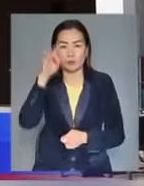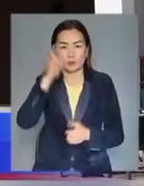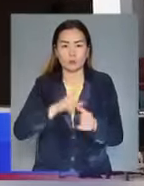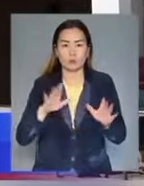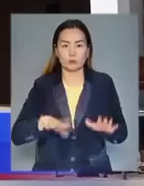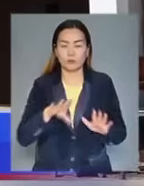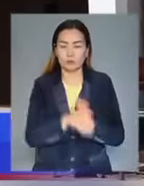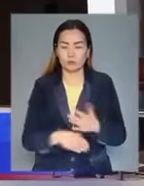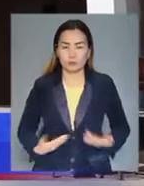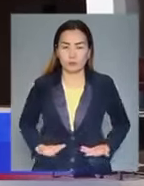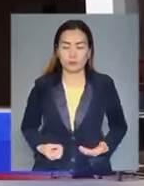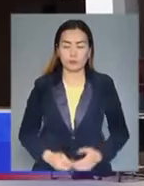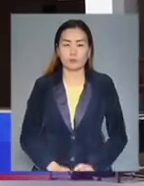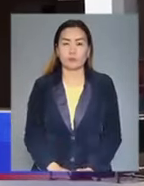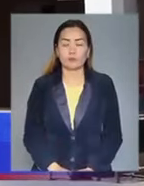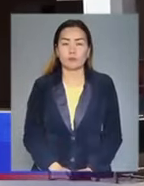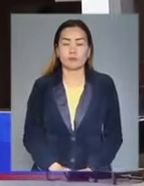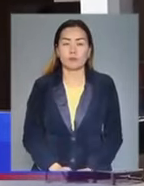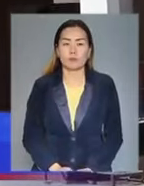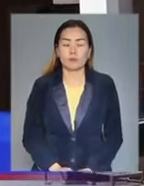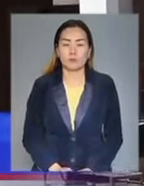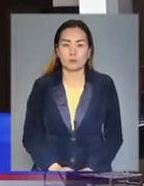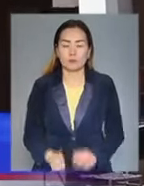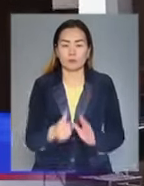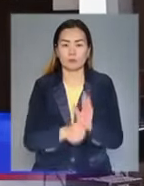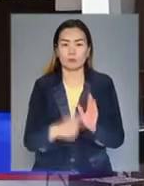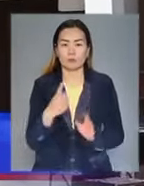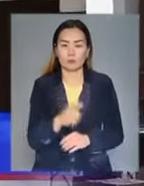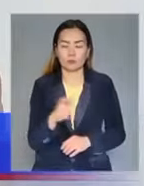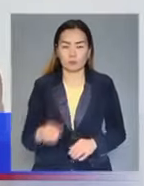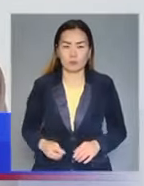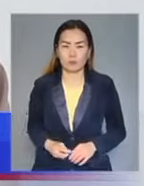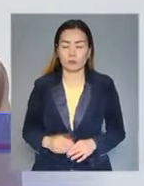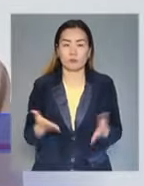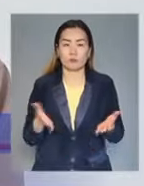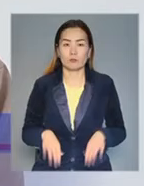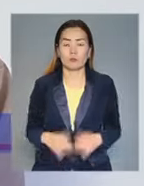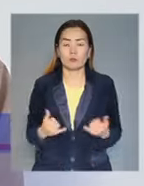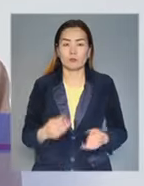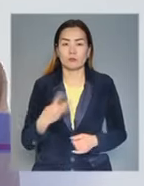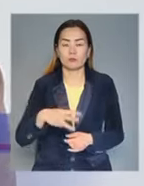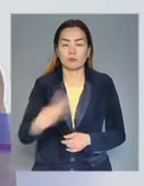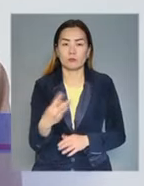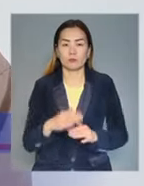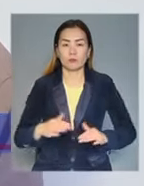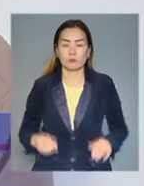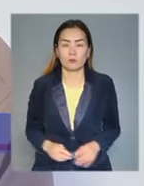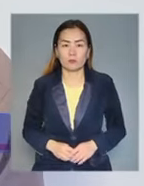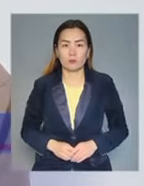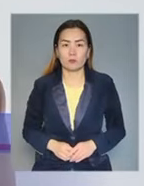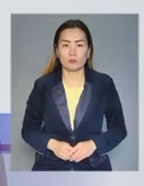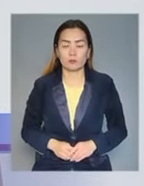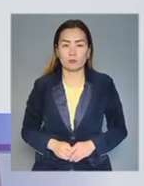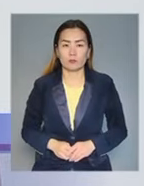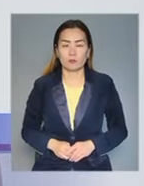орта мектебіне орналастырылған. Әзірге моментте 61 тұрғын қалды. Оның 33-ші бала.